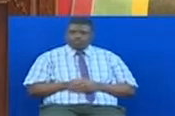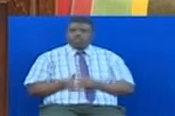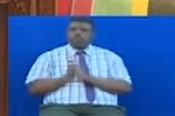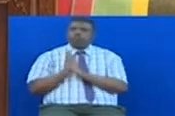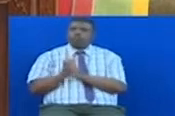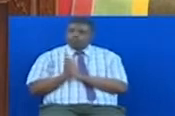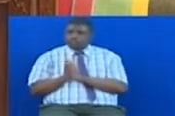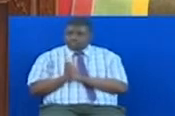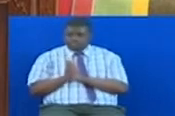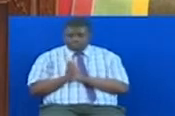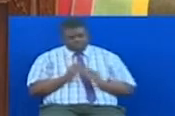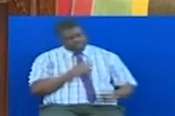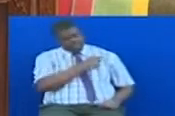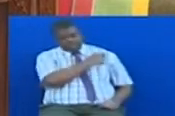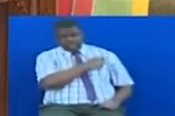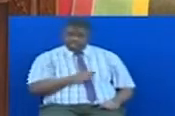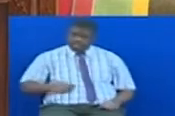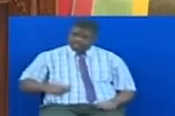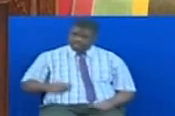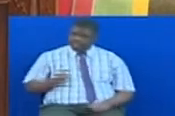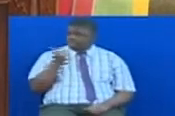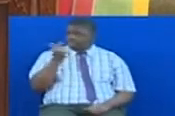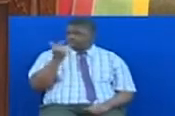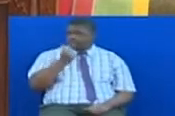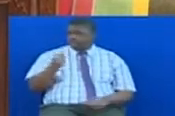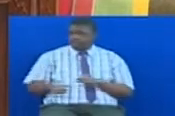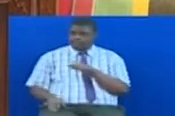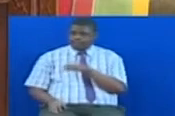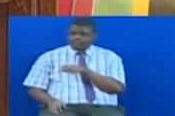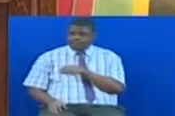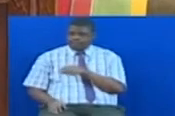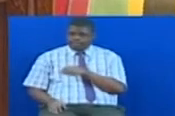kwa Rais wa Jamhuri ya Muungano wa Tanzania